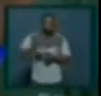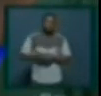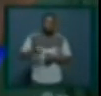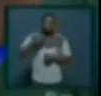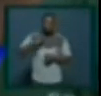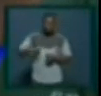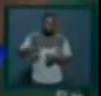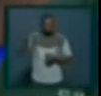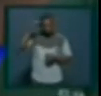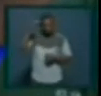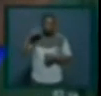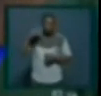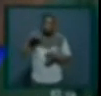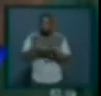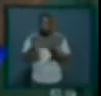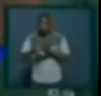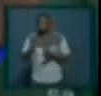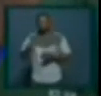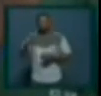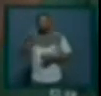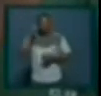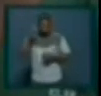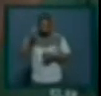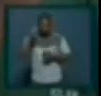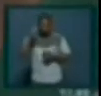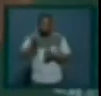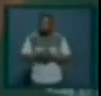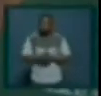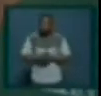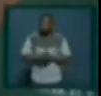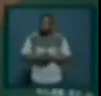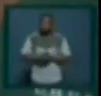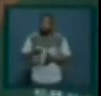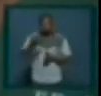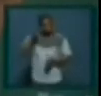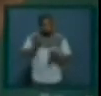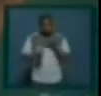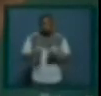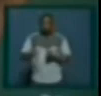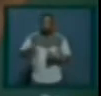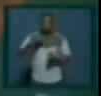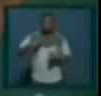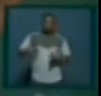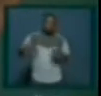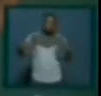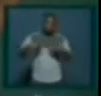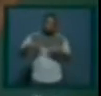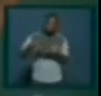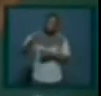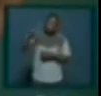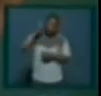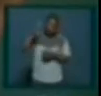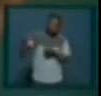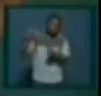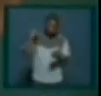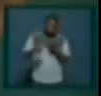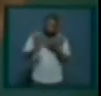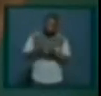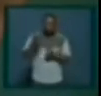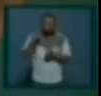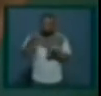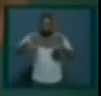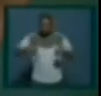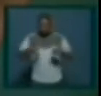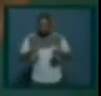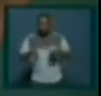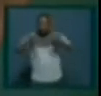souvent, de certains moments, on refusait de se faire opérer. Si on perd de la tête, c'est foutu. Avec, vous voyez, les motos, les gens ne portent pas de casque, trauma crânien, 2 à 3